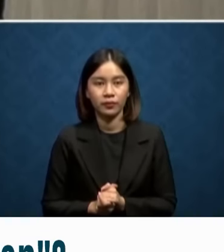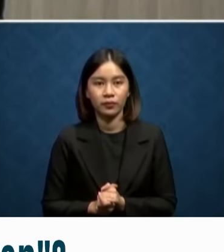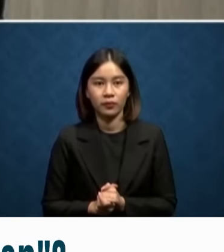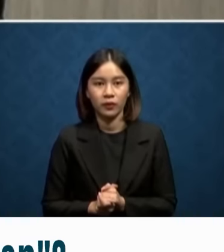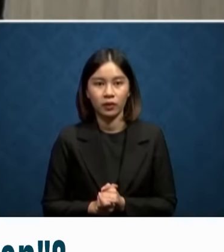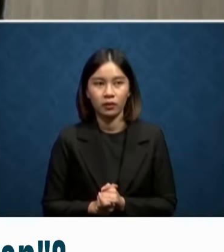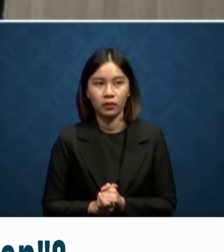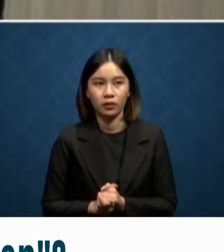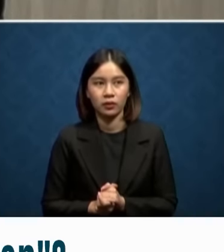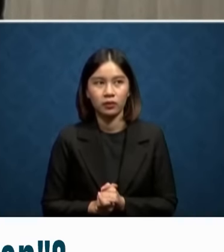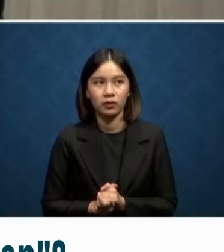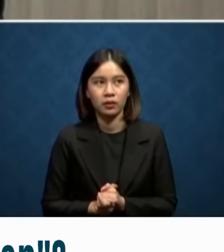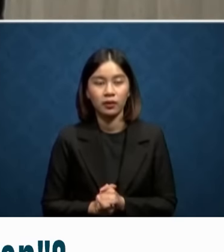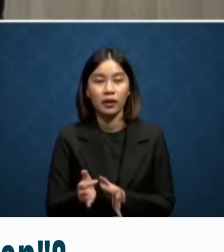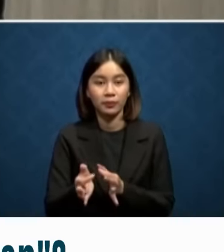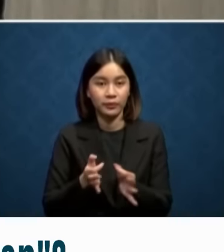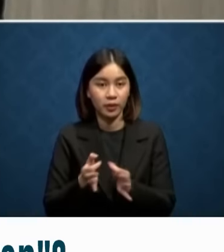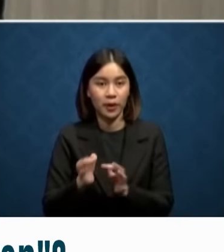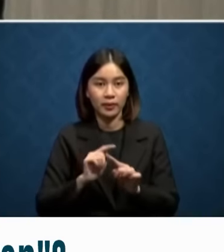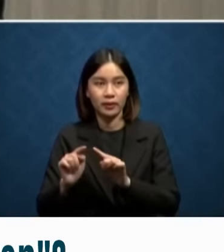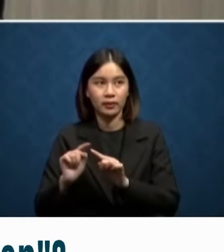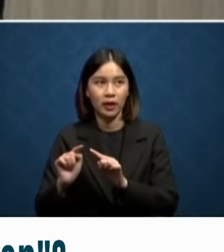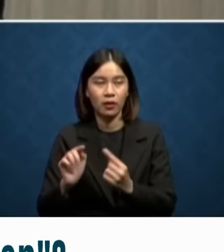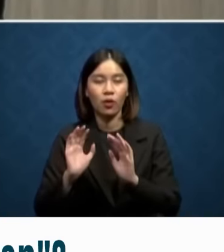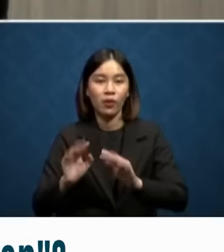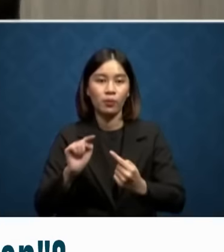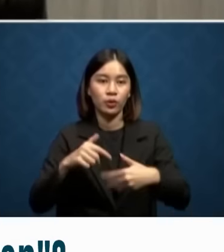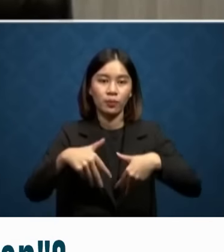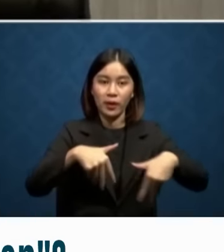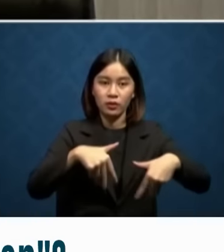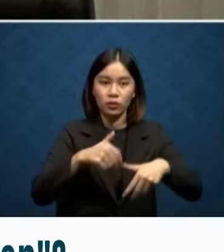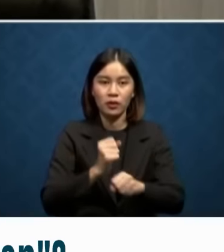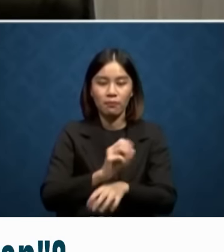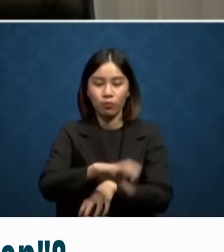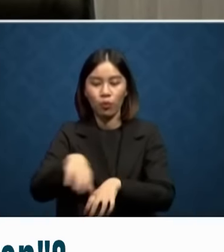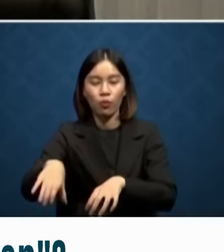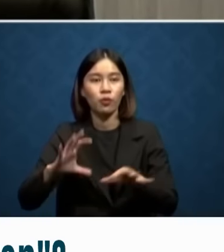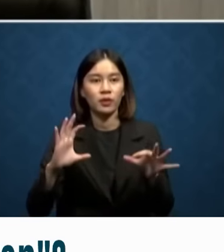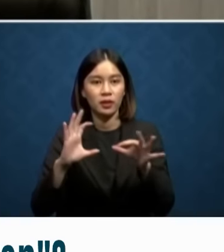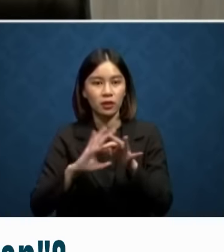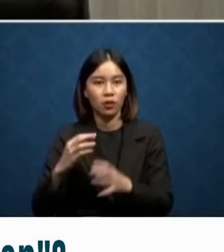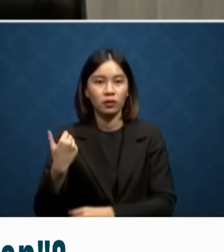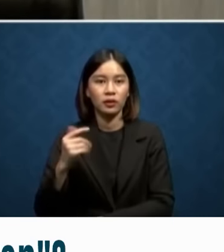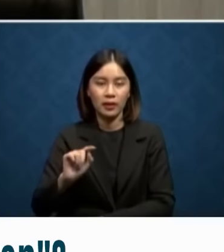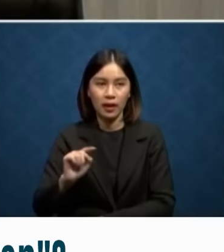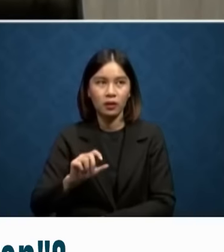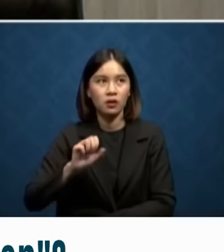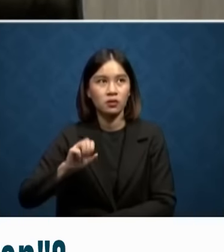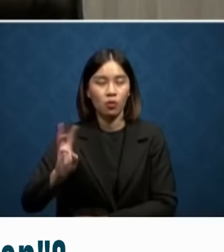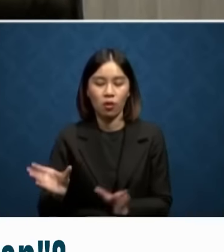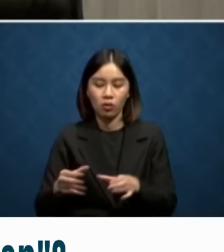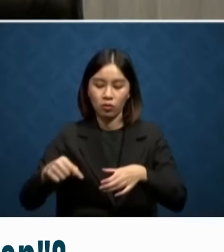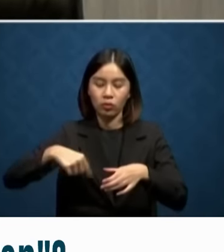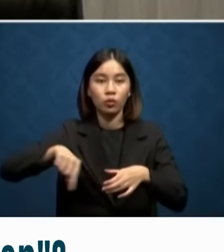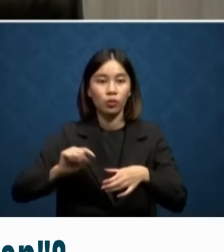นาดนี้นี่เดี๋ยวจันนันทนามาออกรายการในช่วง Exclusive Talk ด้วยนะ รอฟังได้เลยจันนันทนาก็แซ่บเหมือนกันทีนี้คนที่ไม่เห็นด้ว